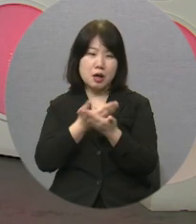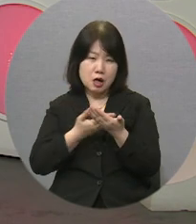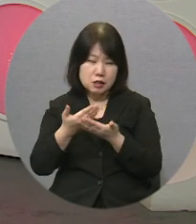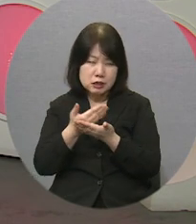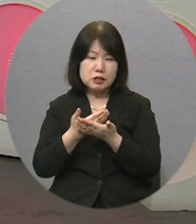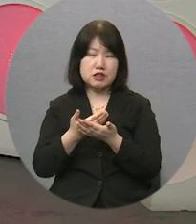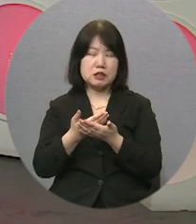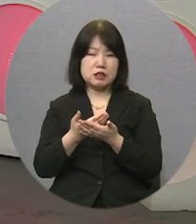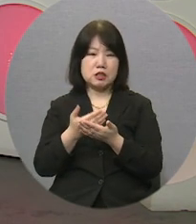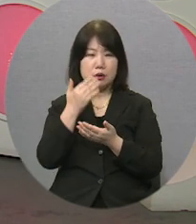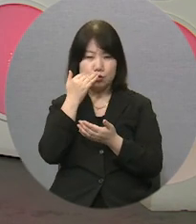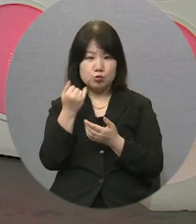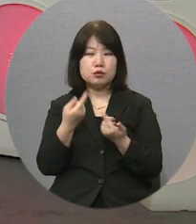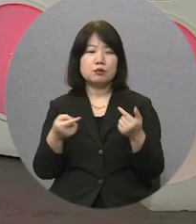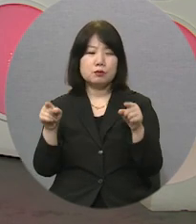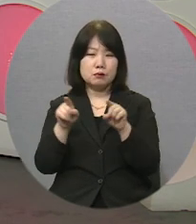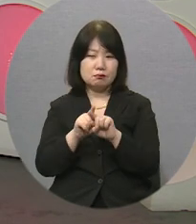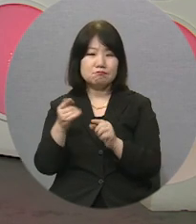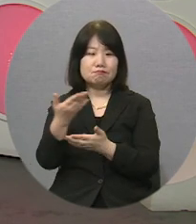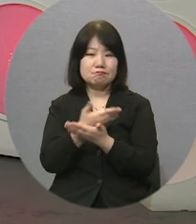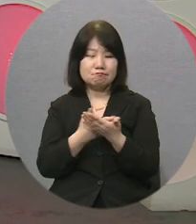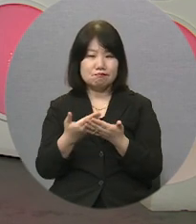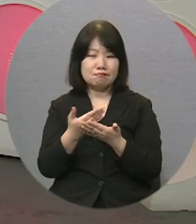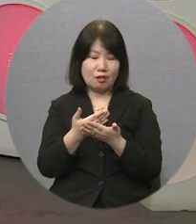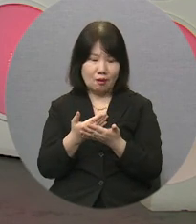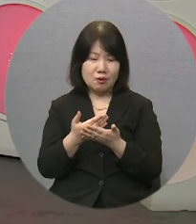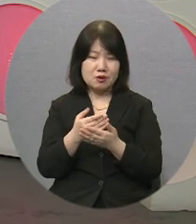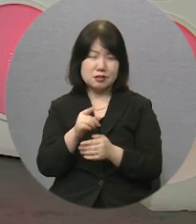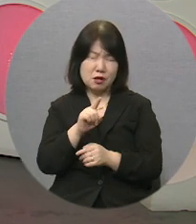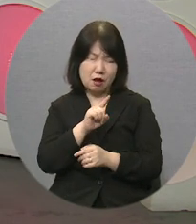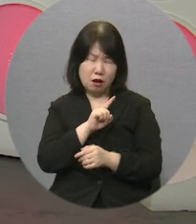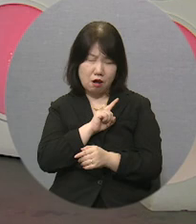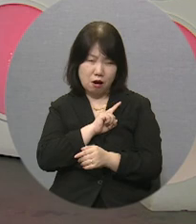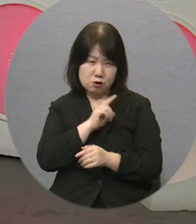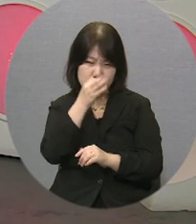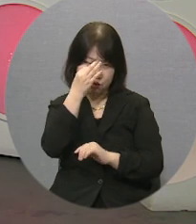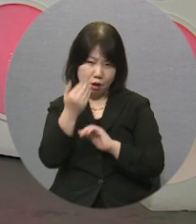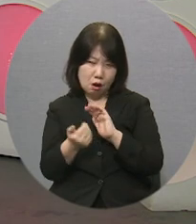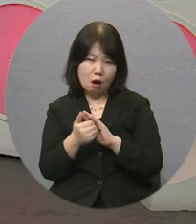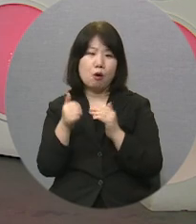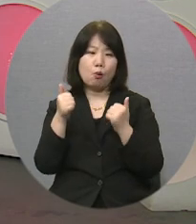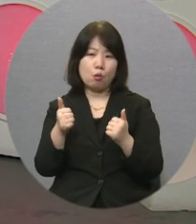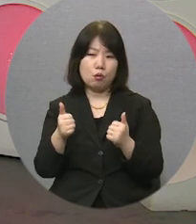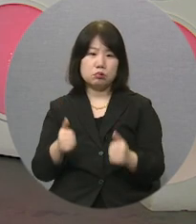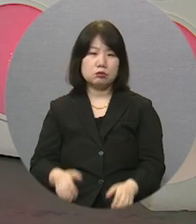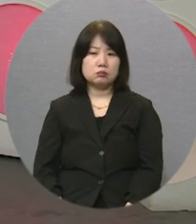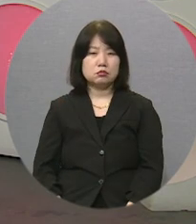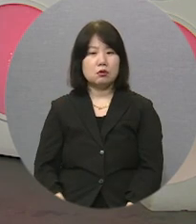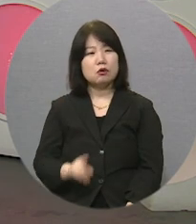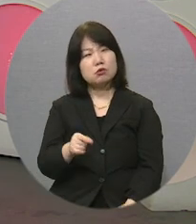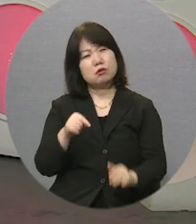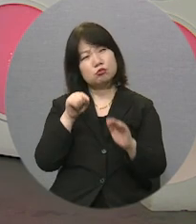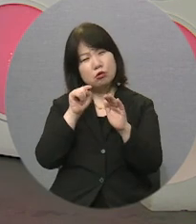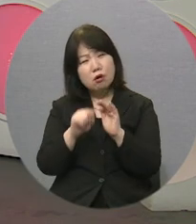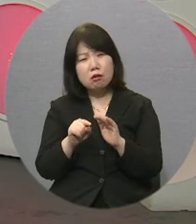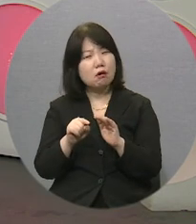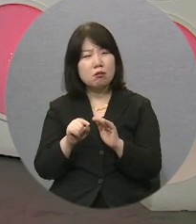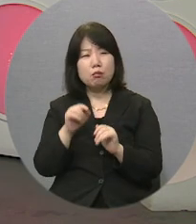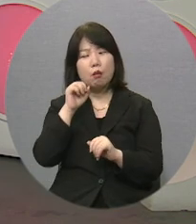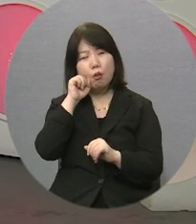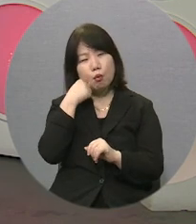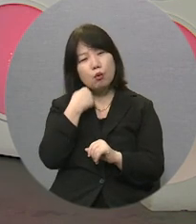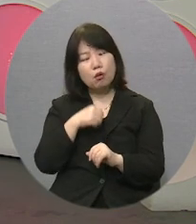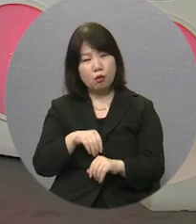모자간에 부자간에 부모와 함께하는 그런 그 자리를 갖는 게 가장 효도하는 게 아니에요. 저는 이렇게 생각합니다. 참 그런 게 참 안 된다 그죠? 그렇죠.